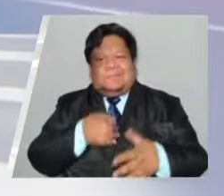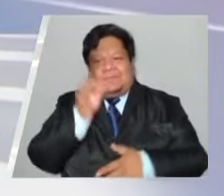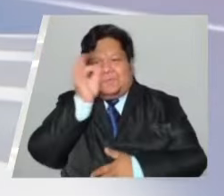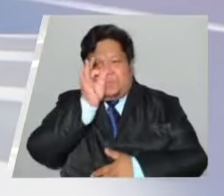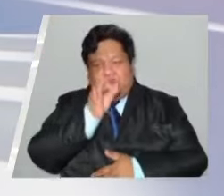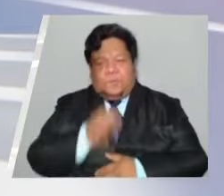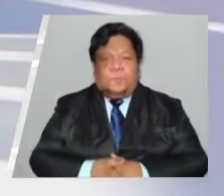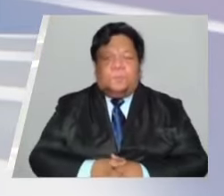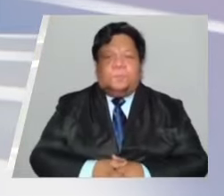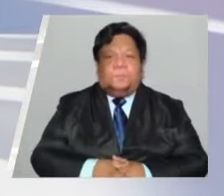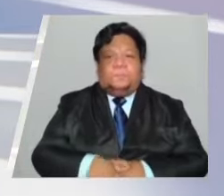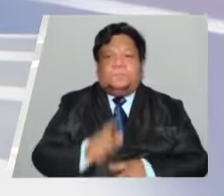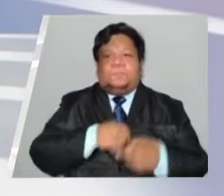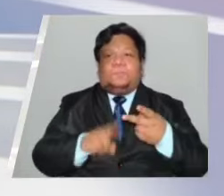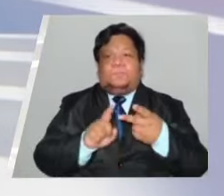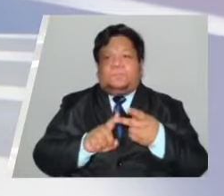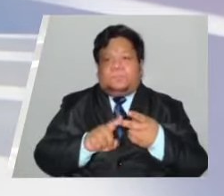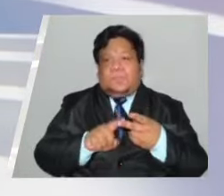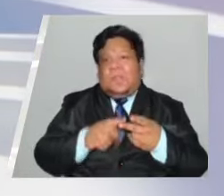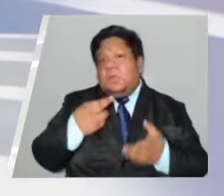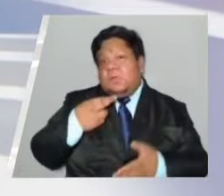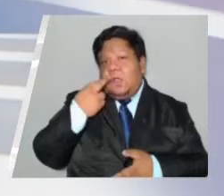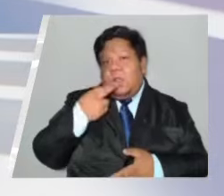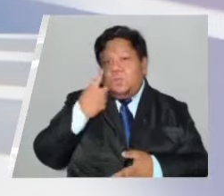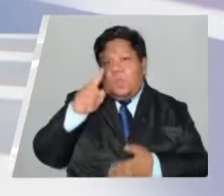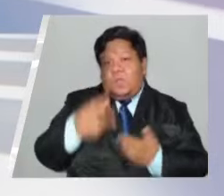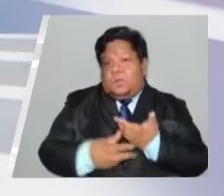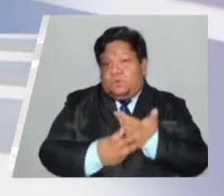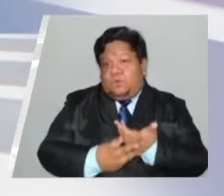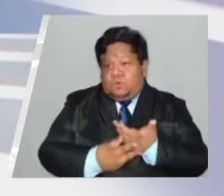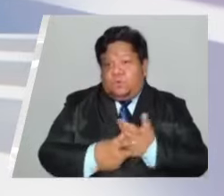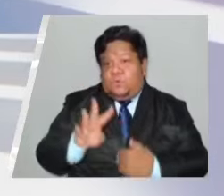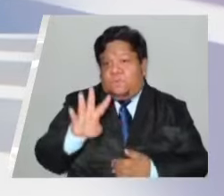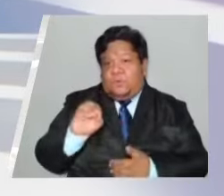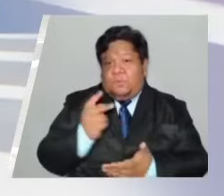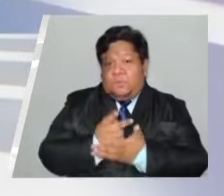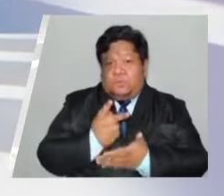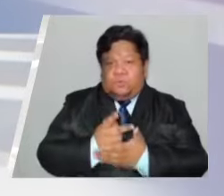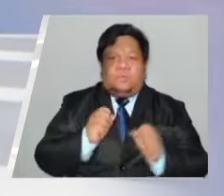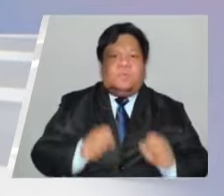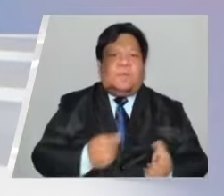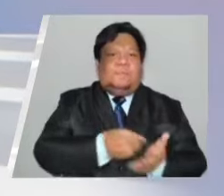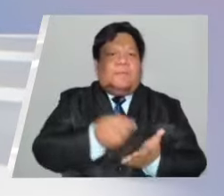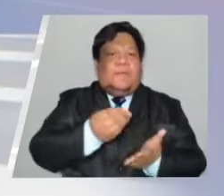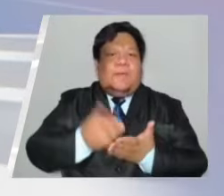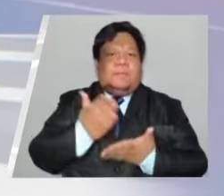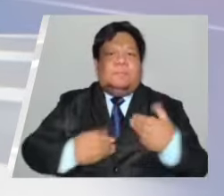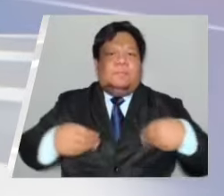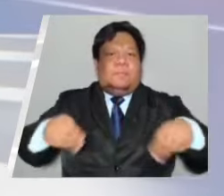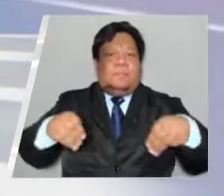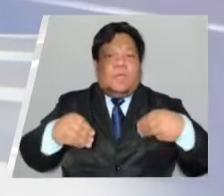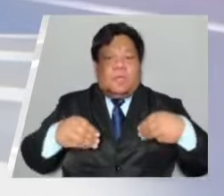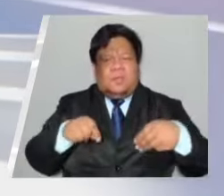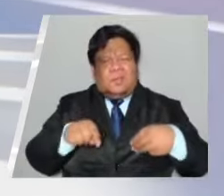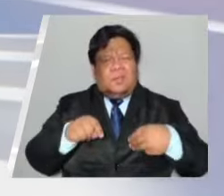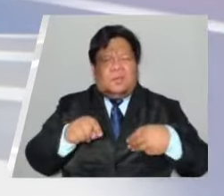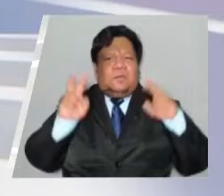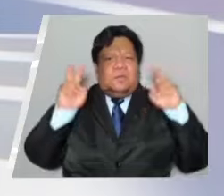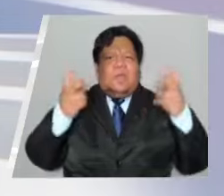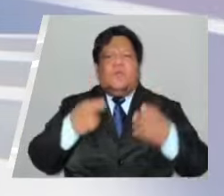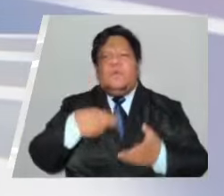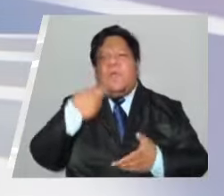40 pesos na kada kilo ng bigas mabibili na simula bukas sa ilang pamilihan. Sa ilalim ito ng Rice for All program. Kabilang